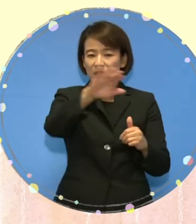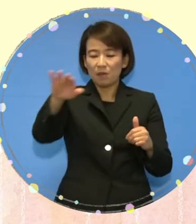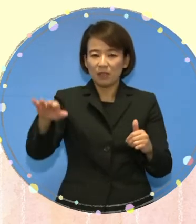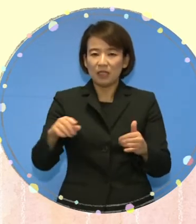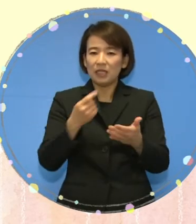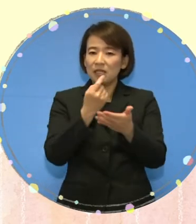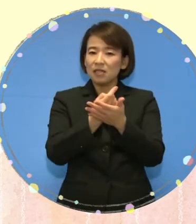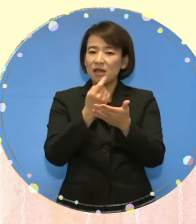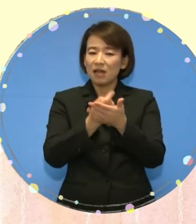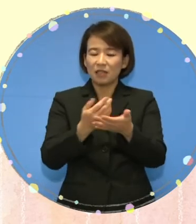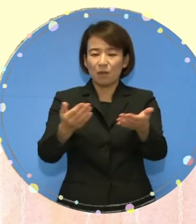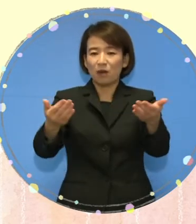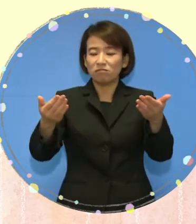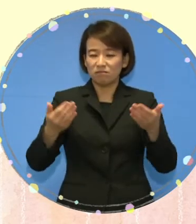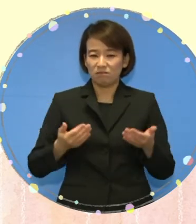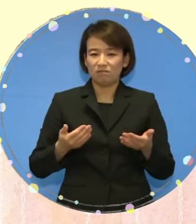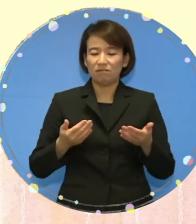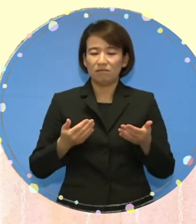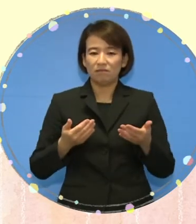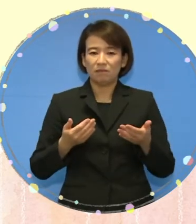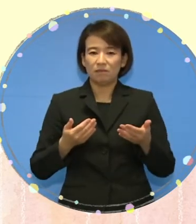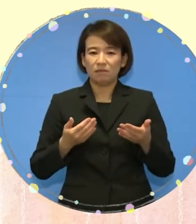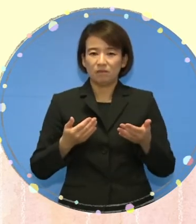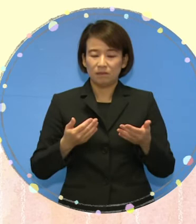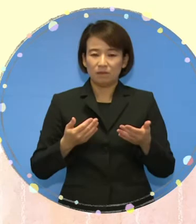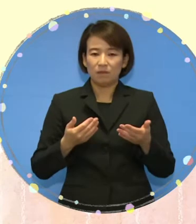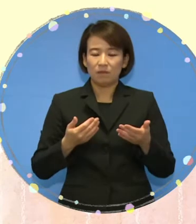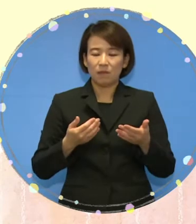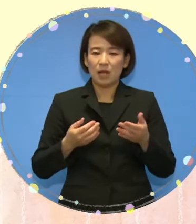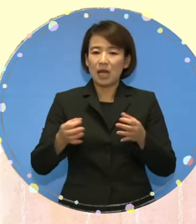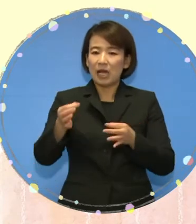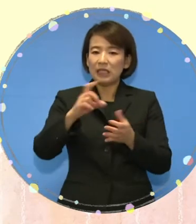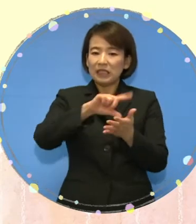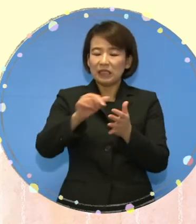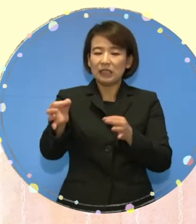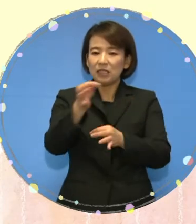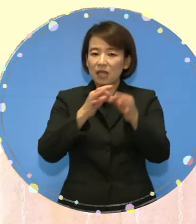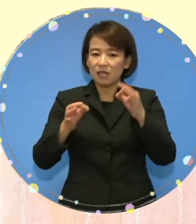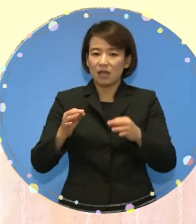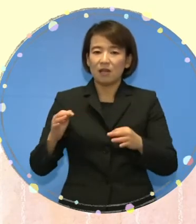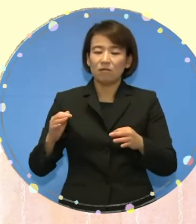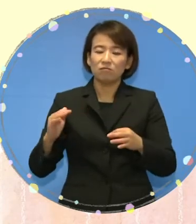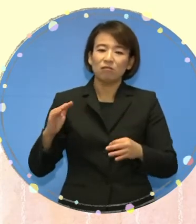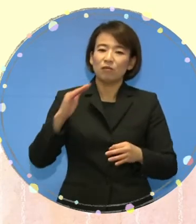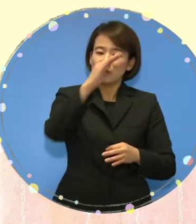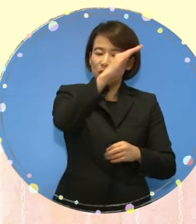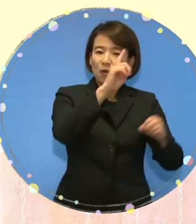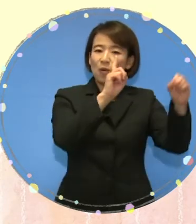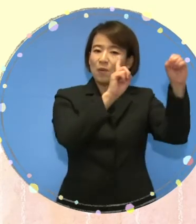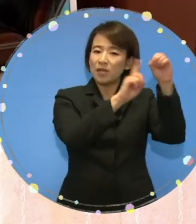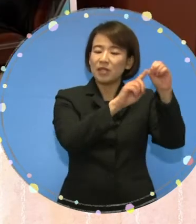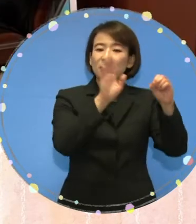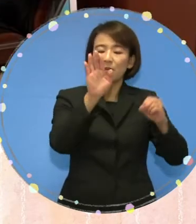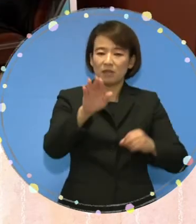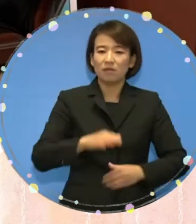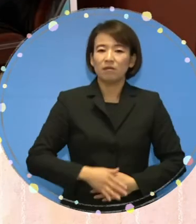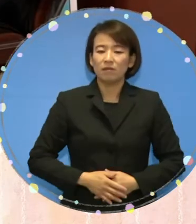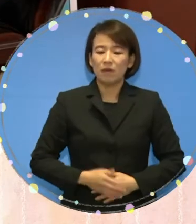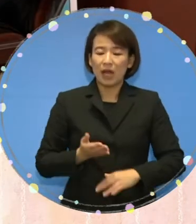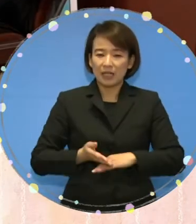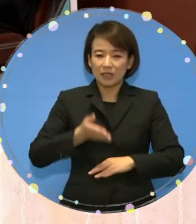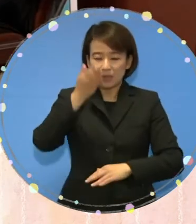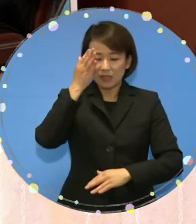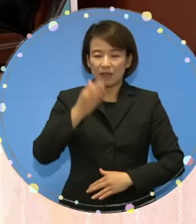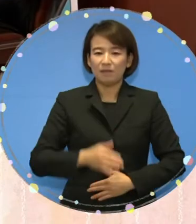歯の授業への参加促進と地域経済地域コミュニティの活性化を目指していますありがとうござい